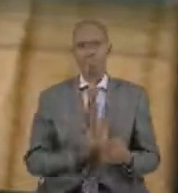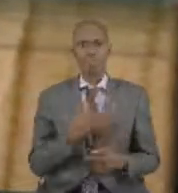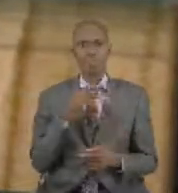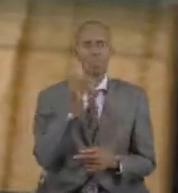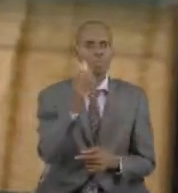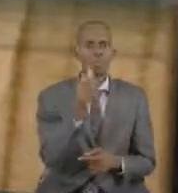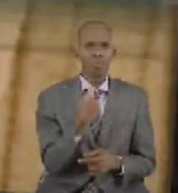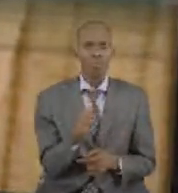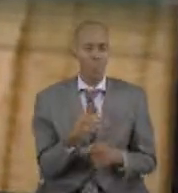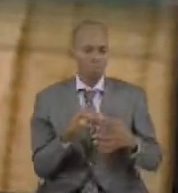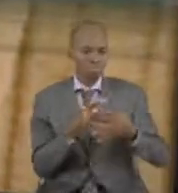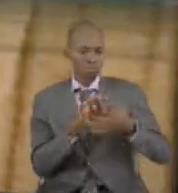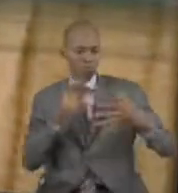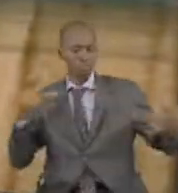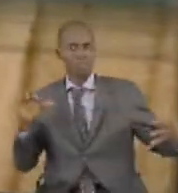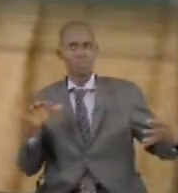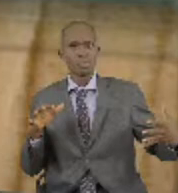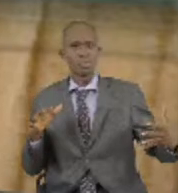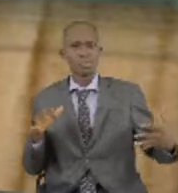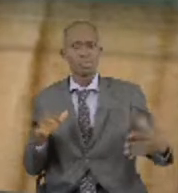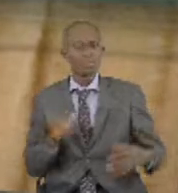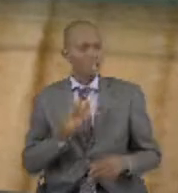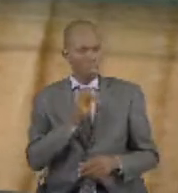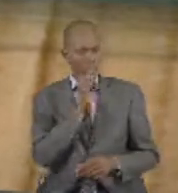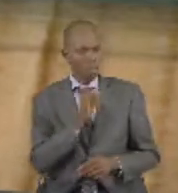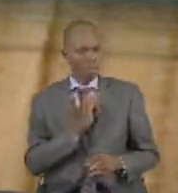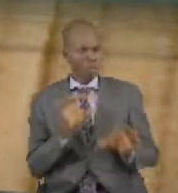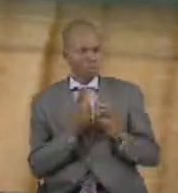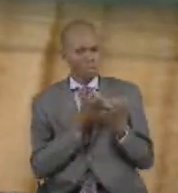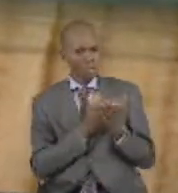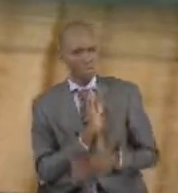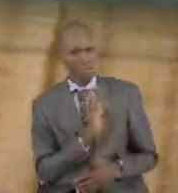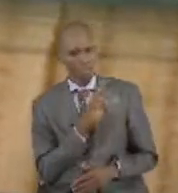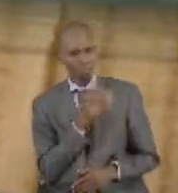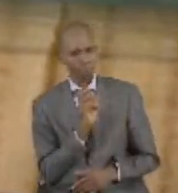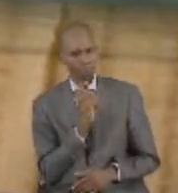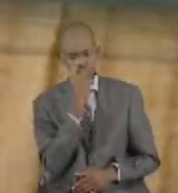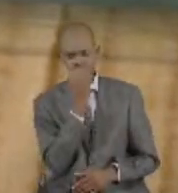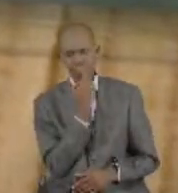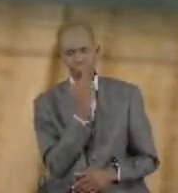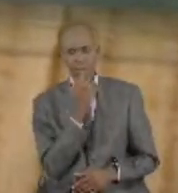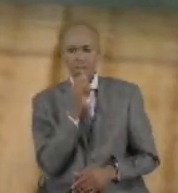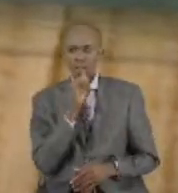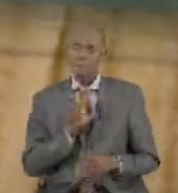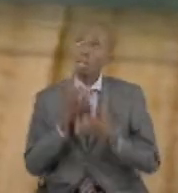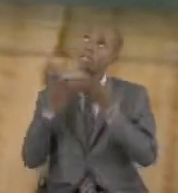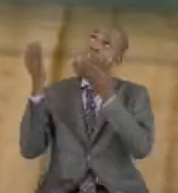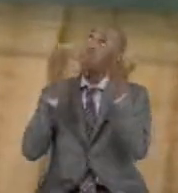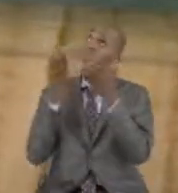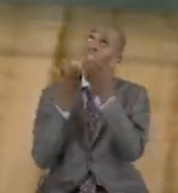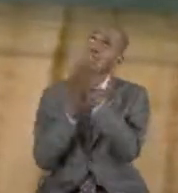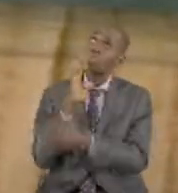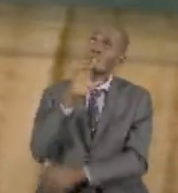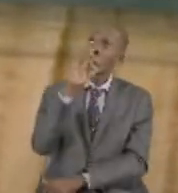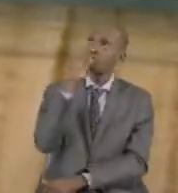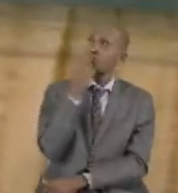il n'est pas opiniâtre. Il n'est pas rempli de sa propre opinion. Il doit se poser la question. Est-ce que je fais bien? Est-ce que je sais de